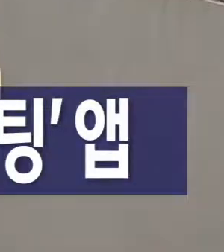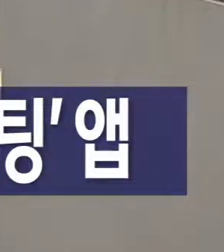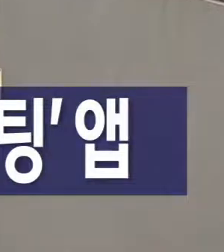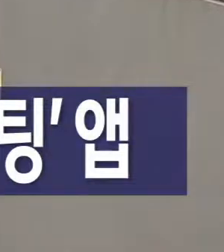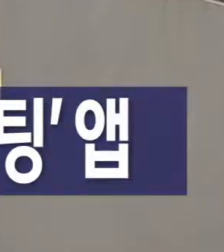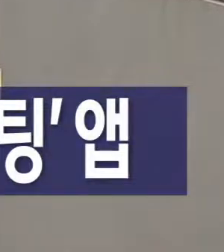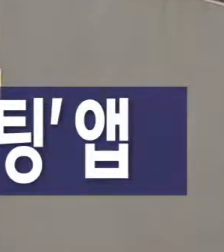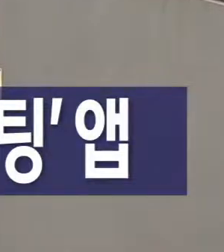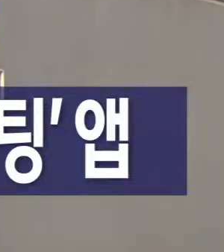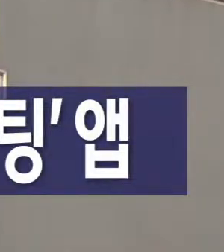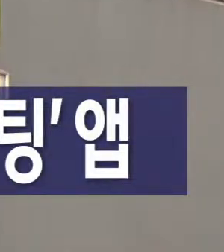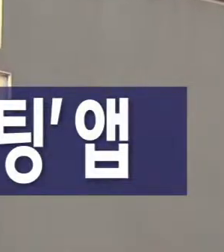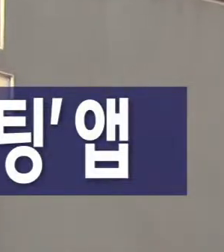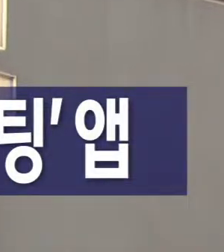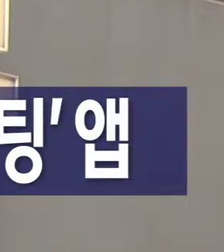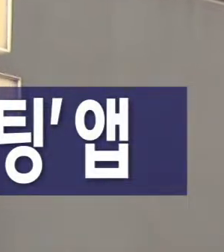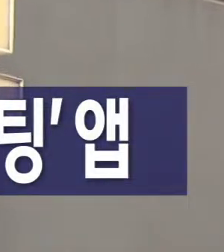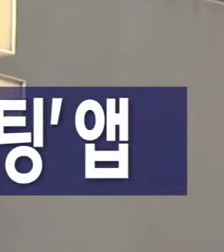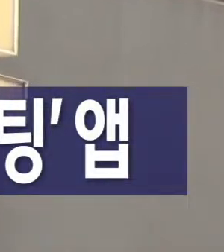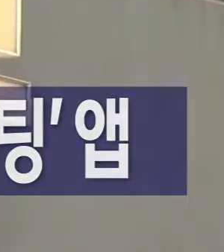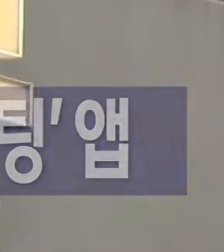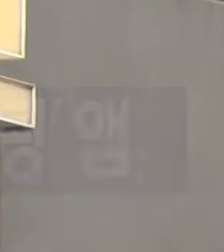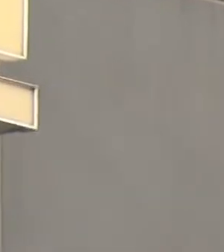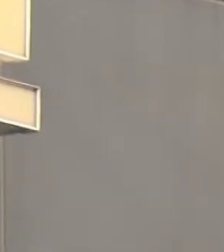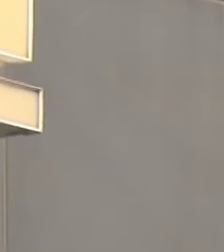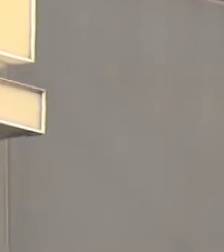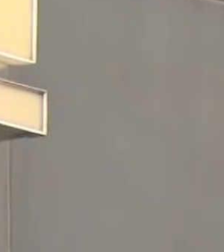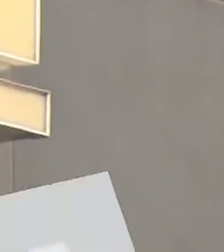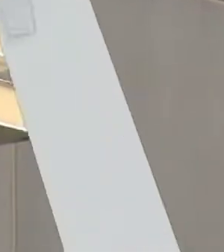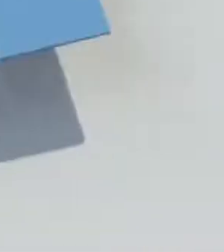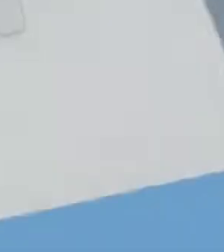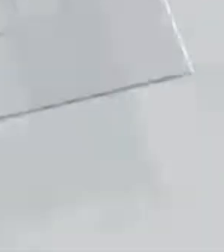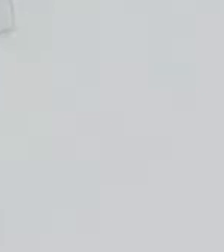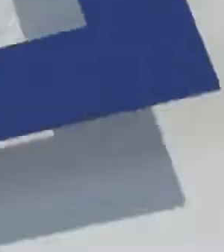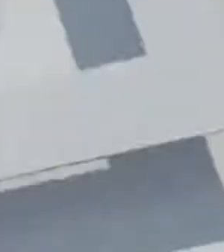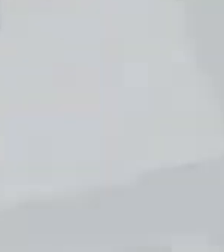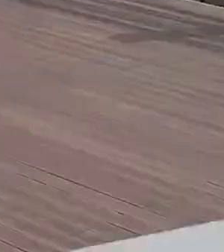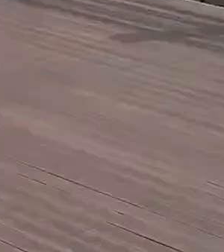유인해 때리고 돈을 뺏는 사건이 잇따르고 있습니다.